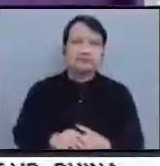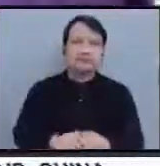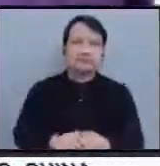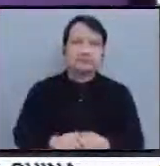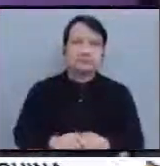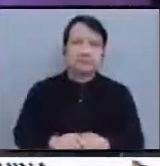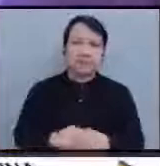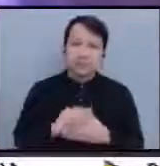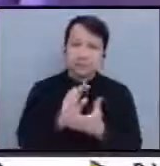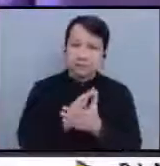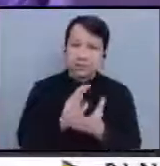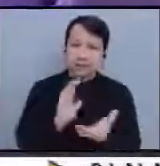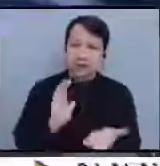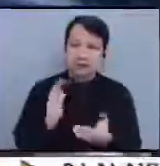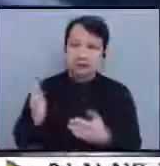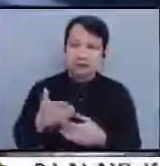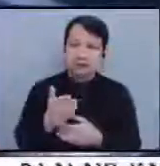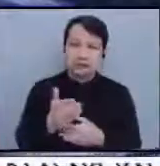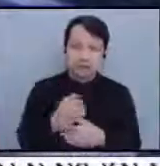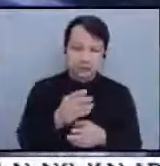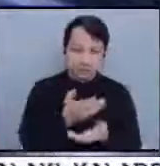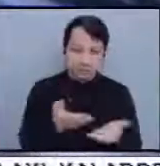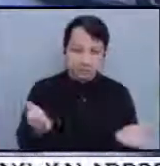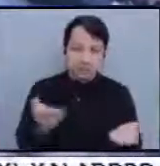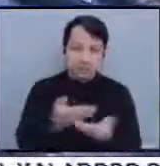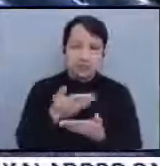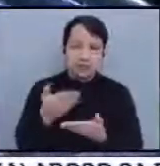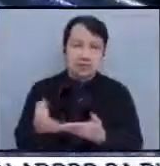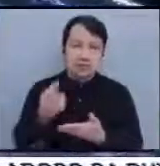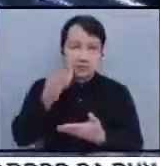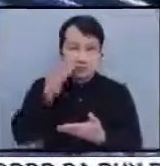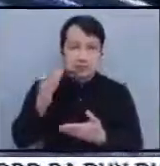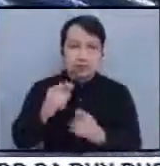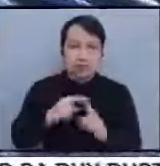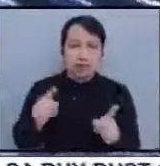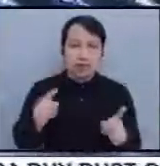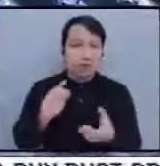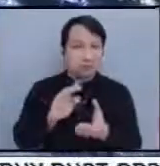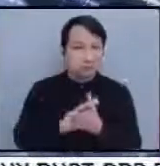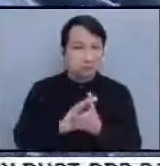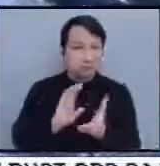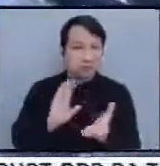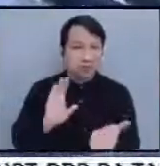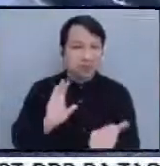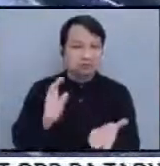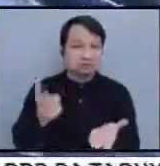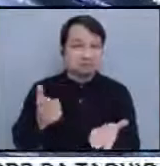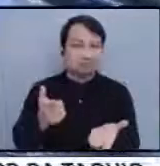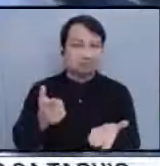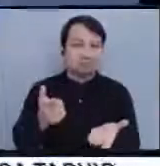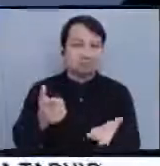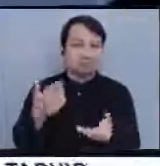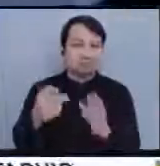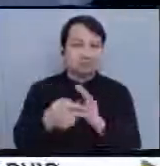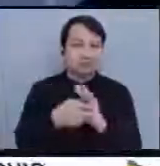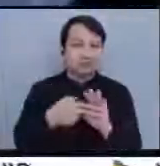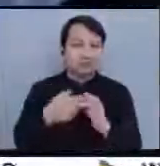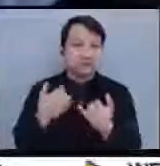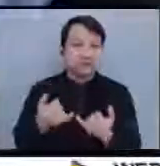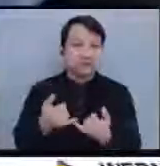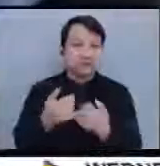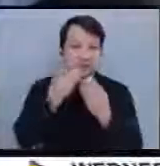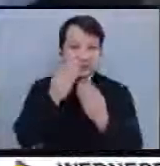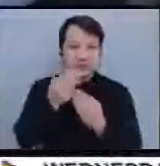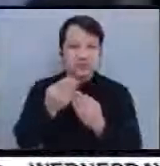Mamahaling klase ng isda ang karaniwang binibili ni Joy. Pero sa taas ng presyo ng agricultural na produkto ngayong araw, kakarampot na